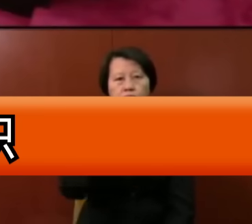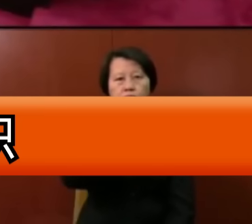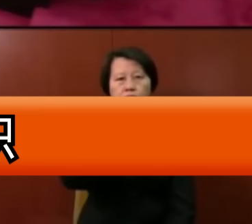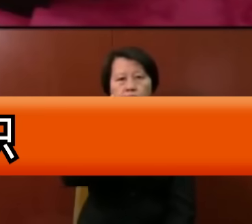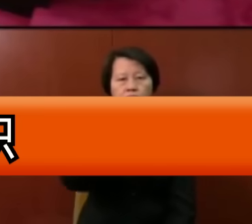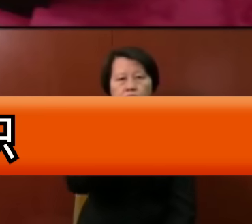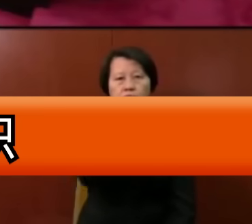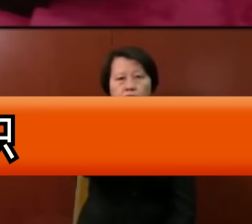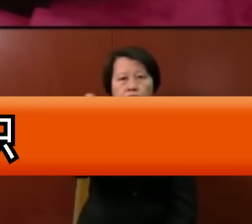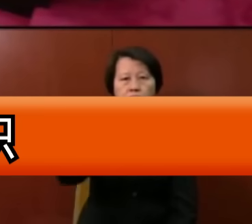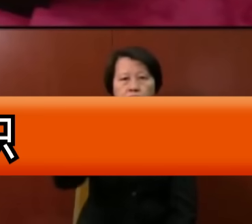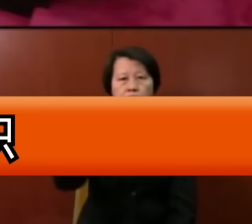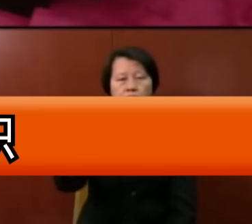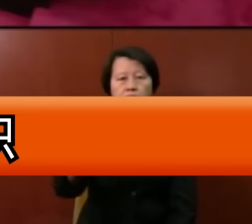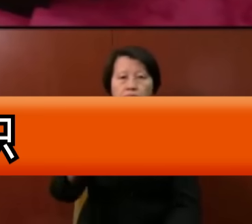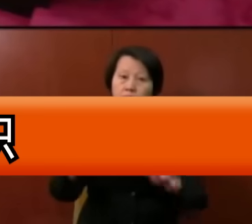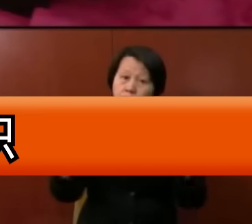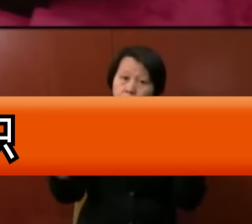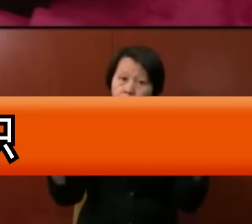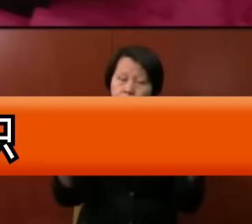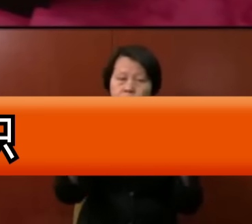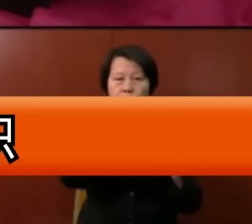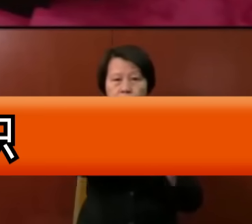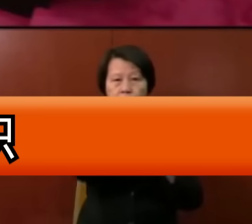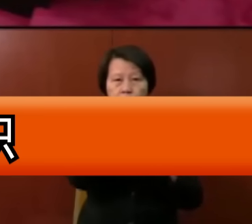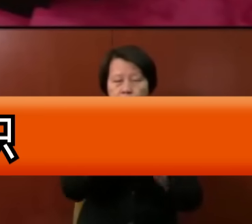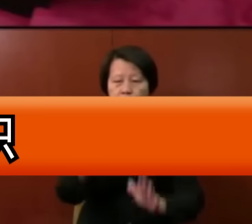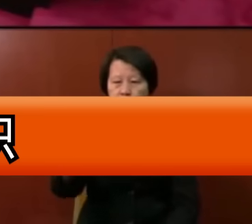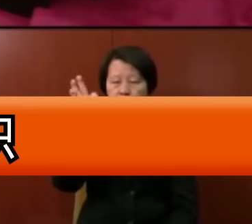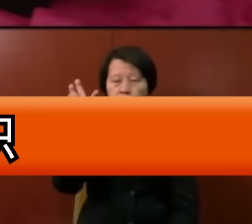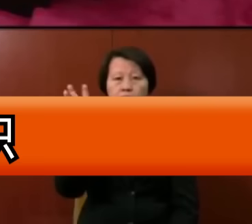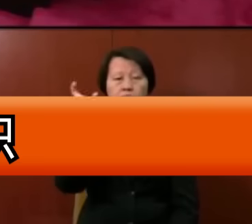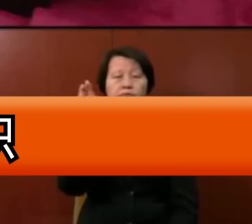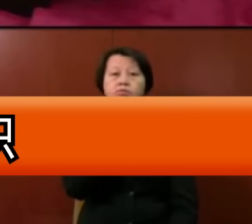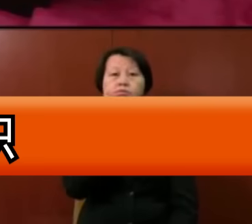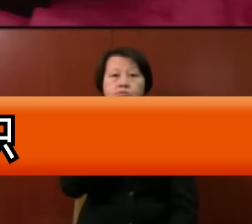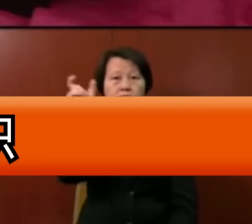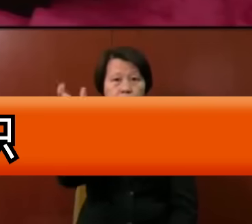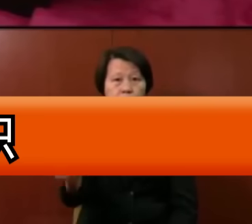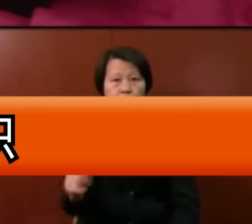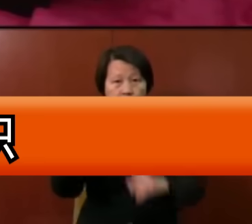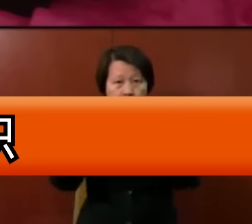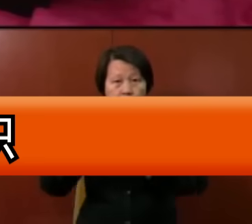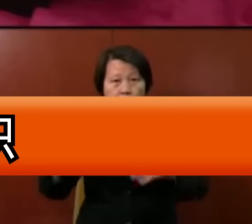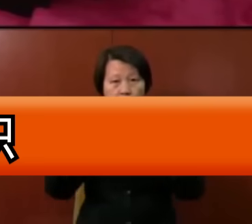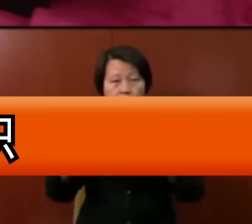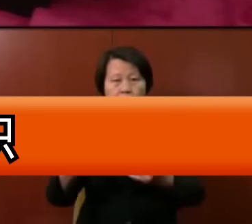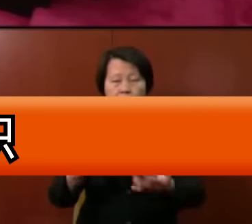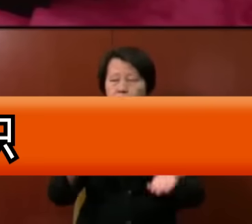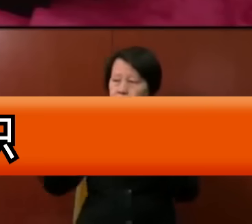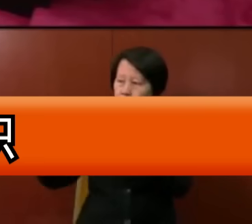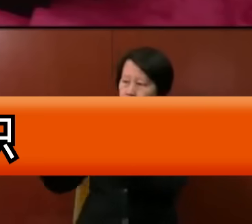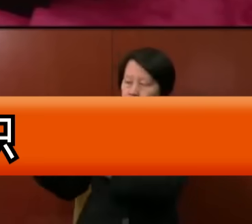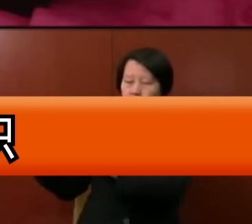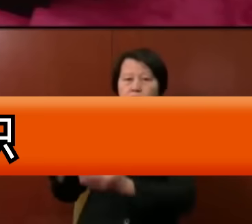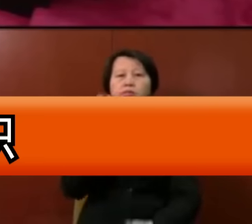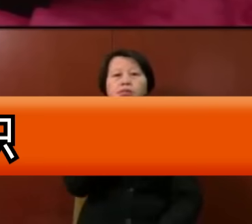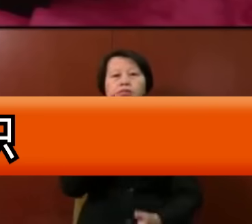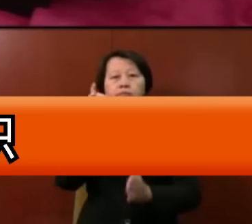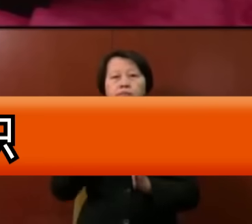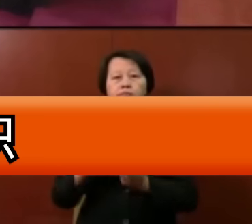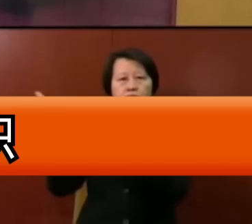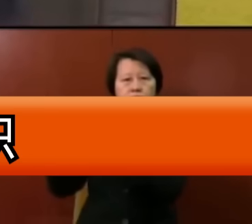sekalian sekianlah aturan urusan memilih Spike dewan dengan ini saya menyerahkan majelis kepada yang berhormat